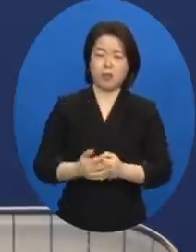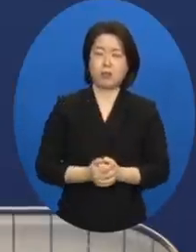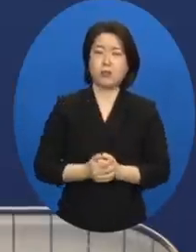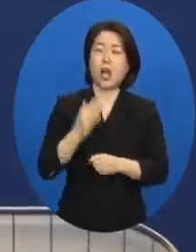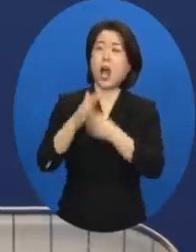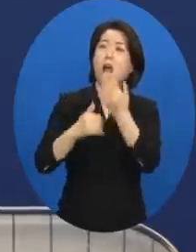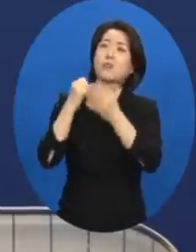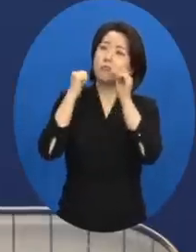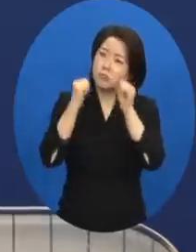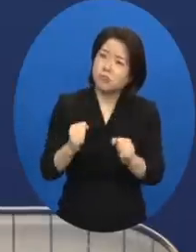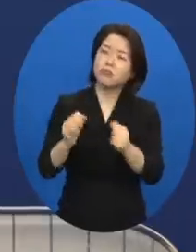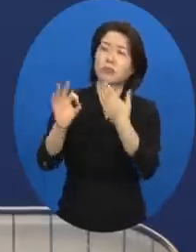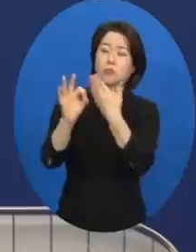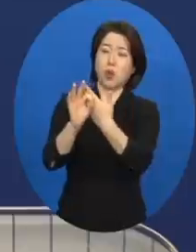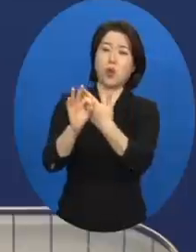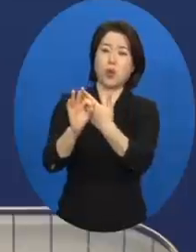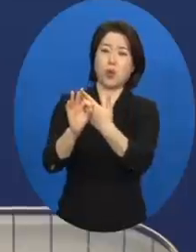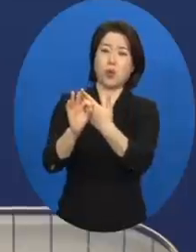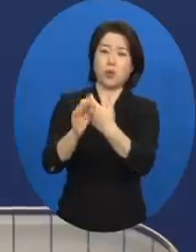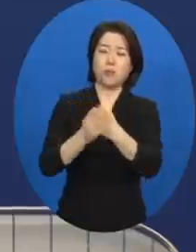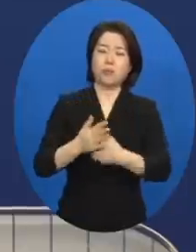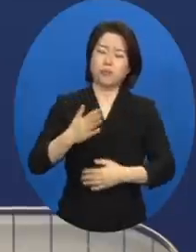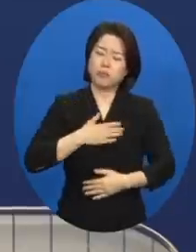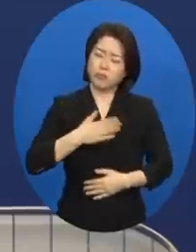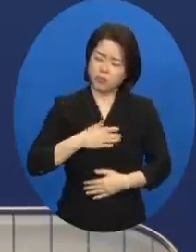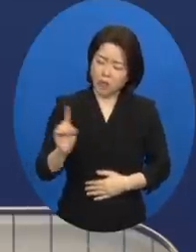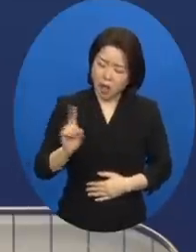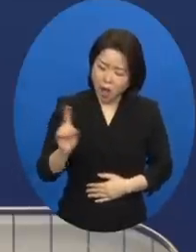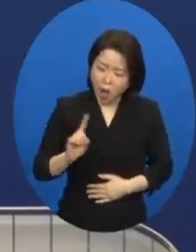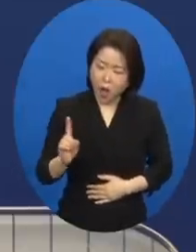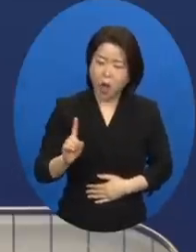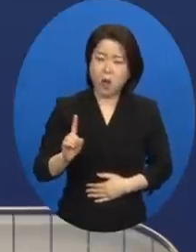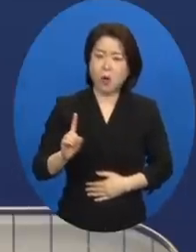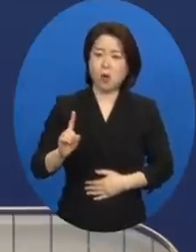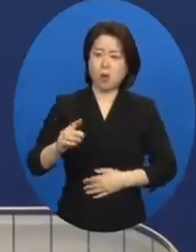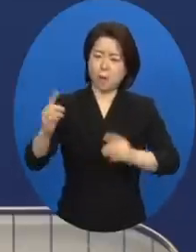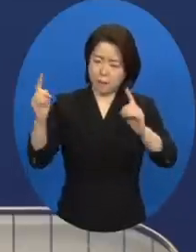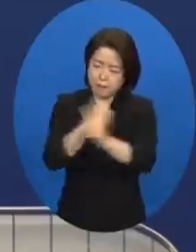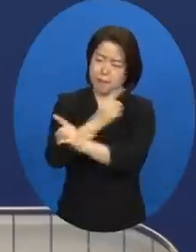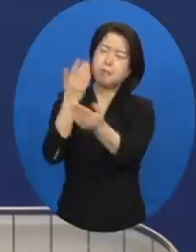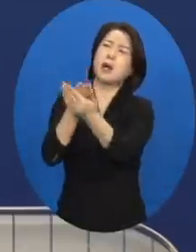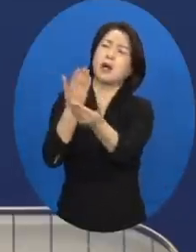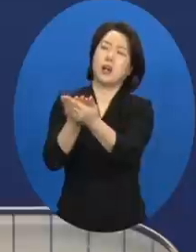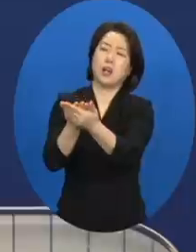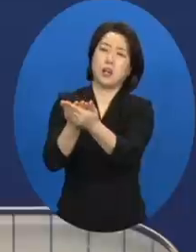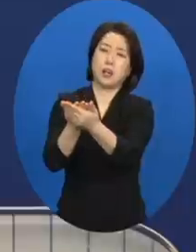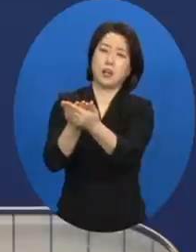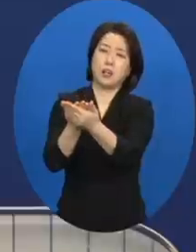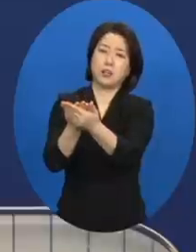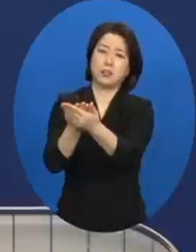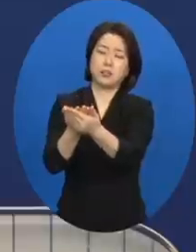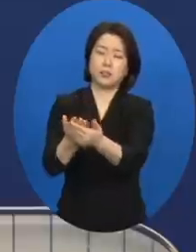계시면 나 좀 어떻게 해달란 말이에요.